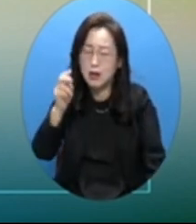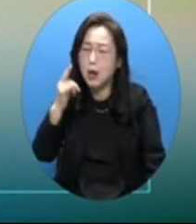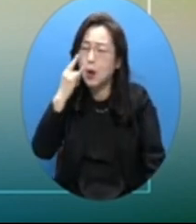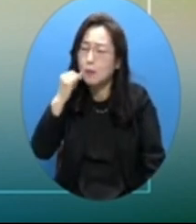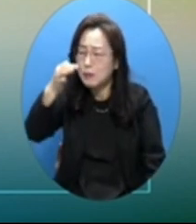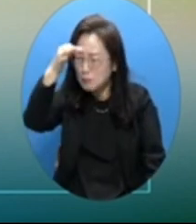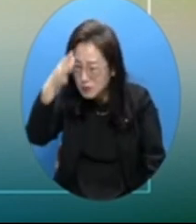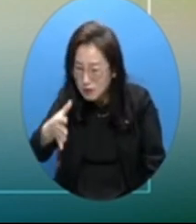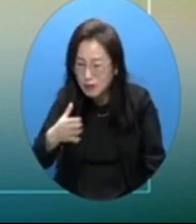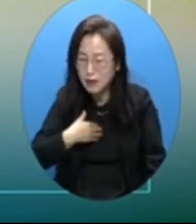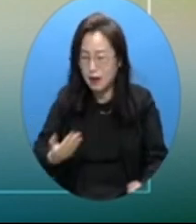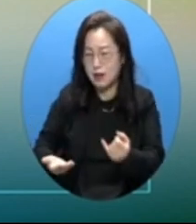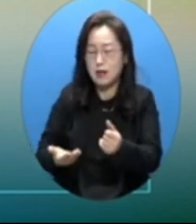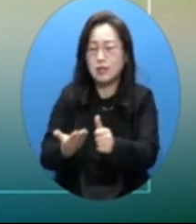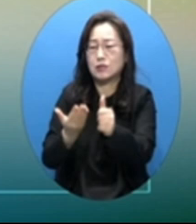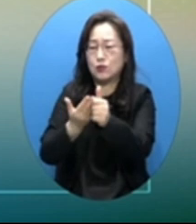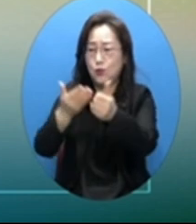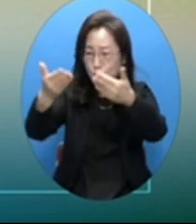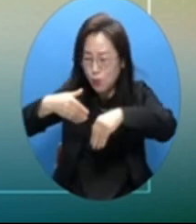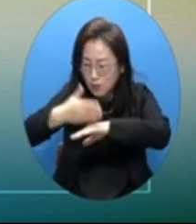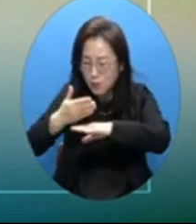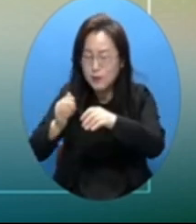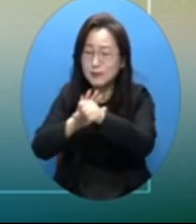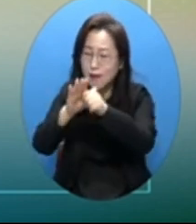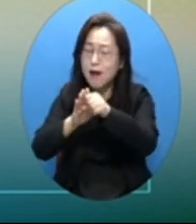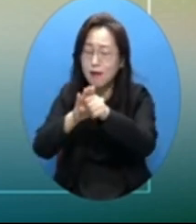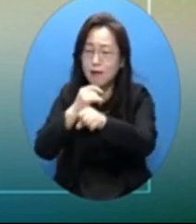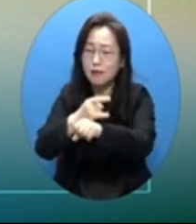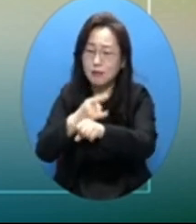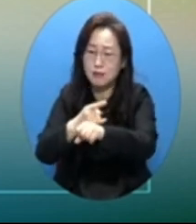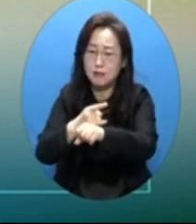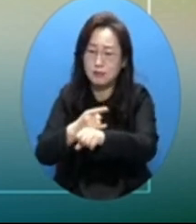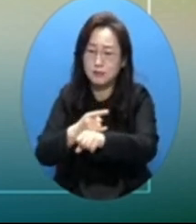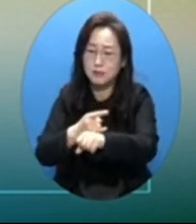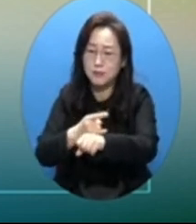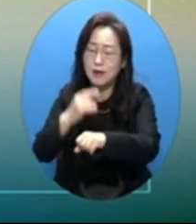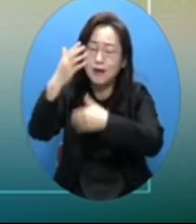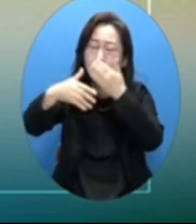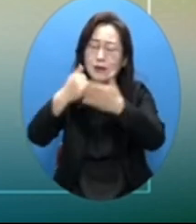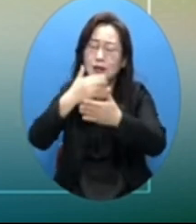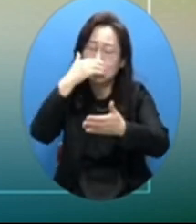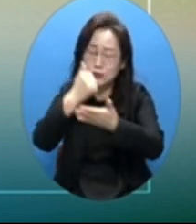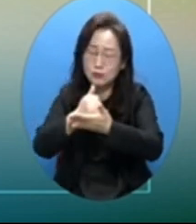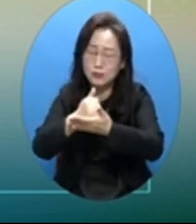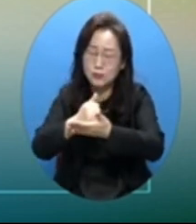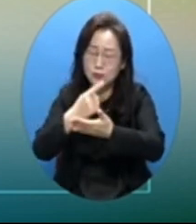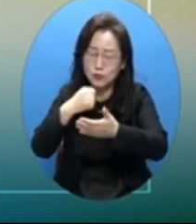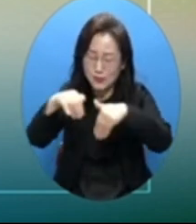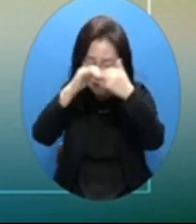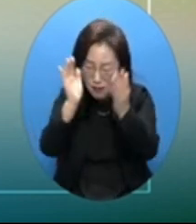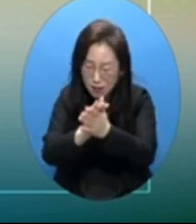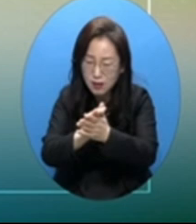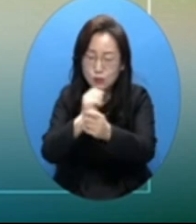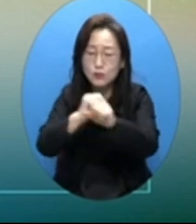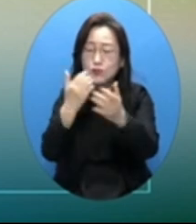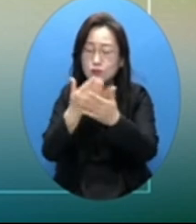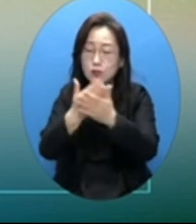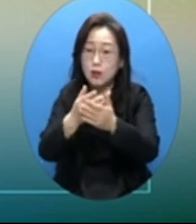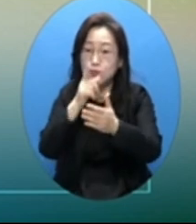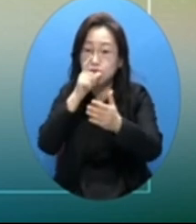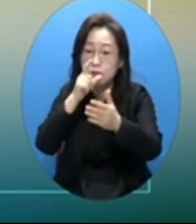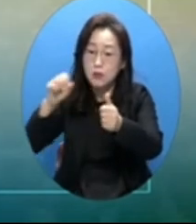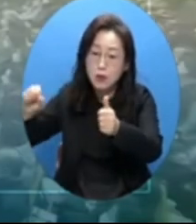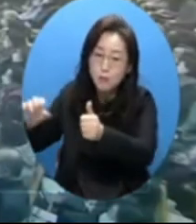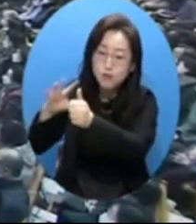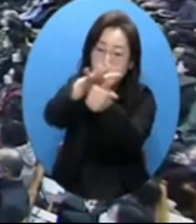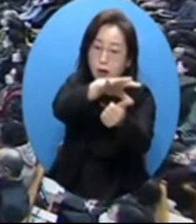미안해 키워줘서 고마워 사랑해 그리고 하나님 제가 지은 모든 죄를 용서해 주세요 하고 물속으로 사라져